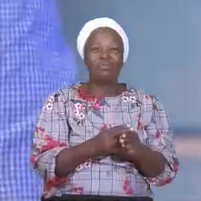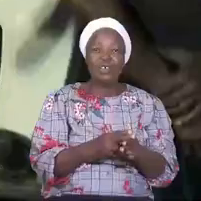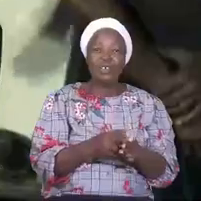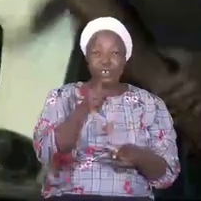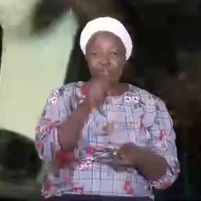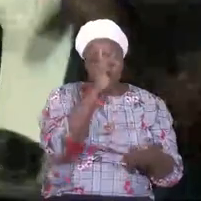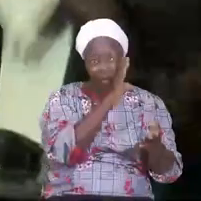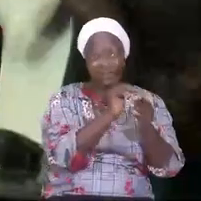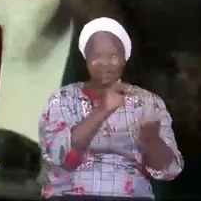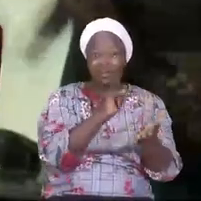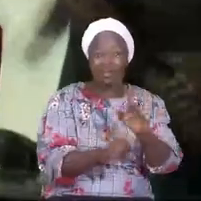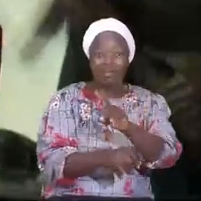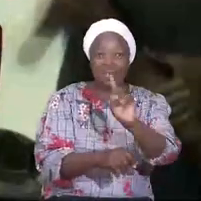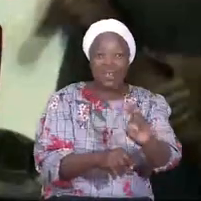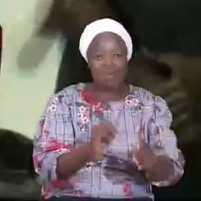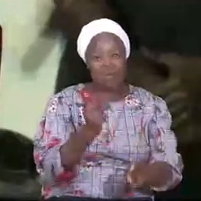de Jésus.